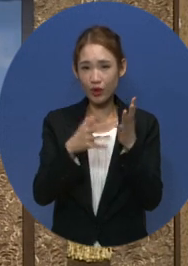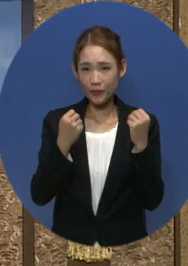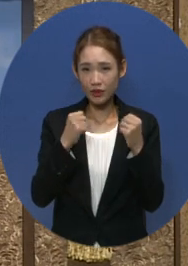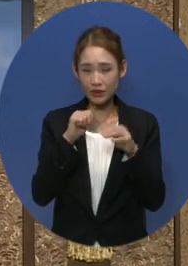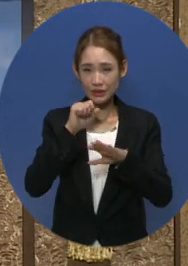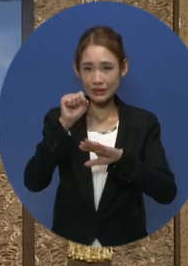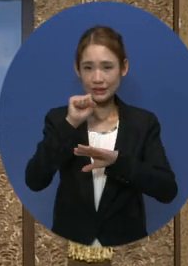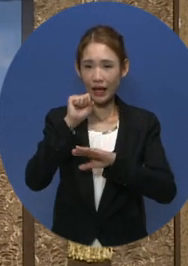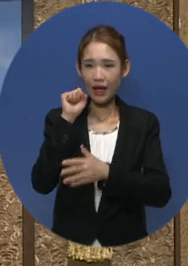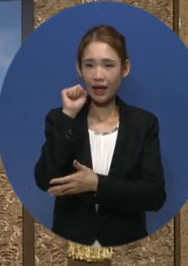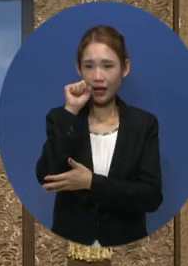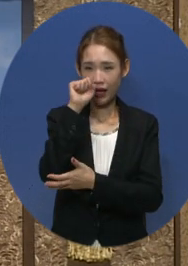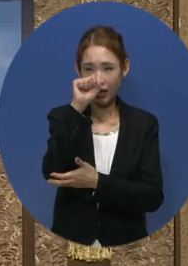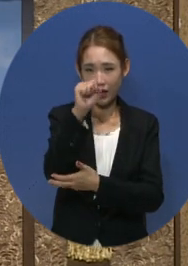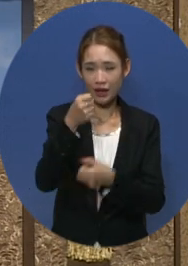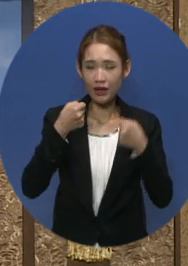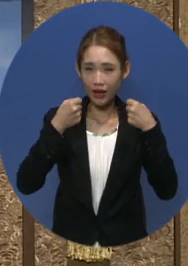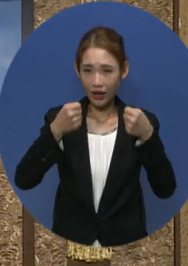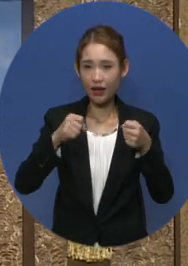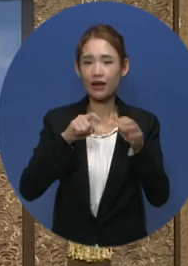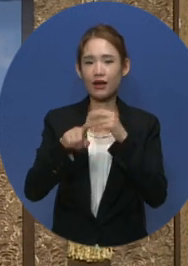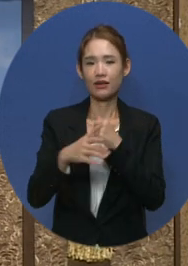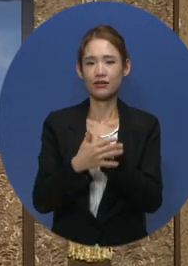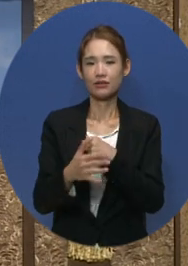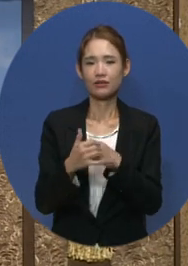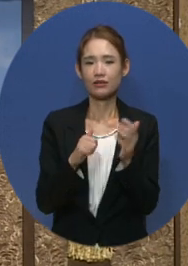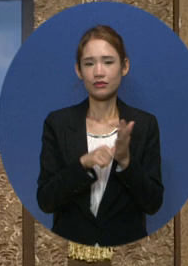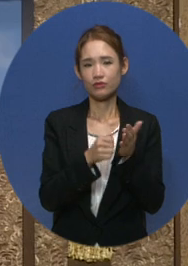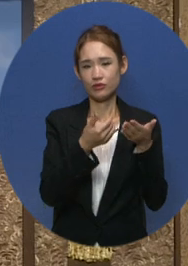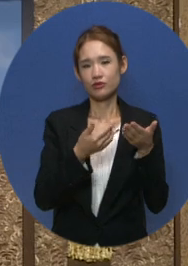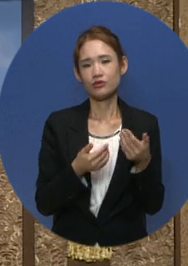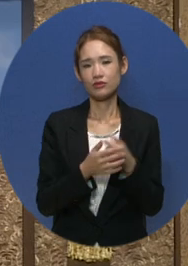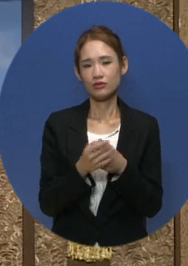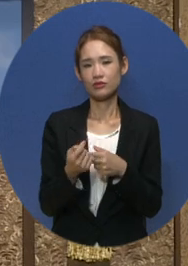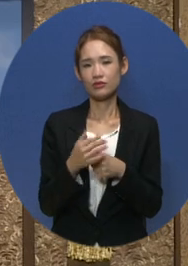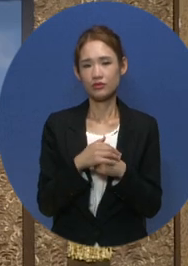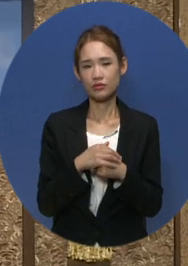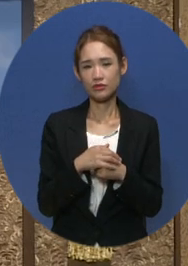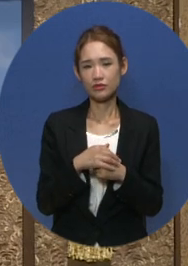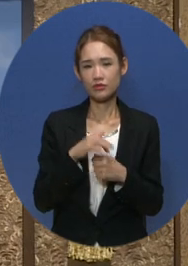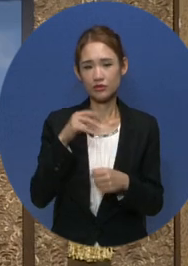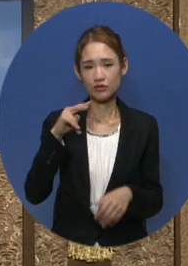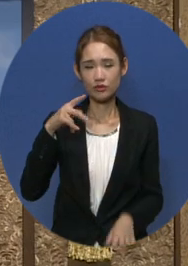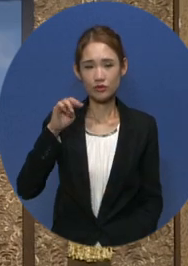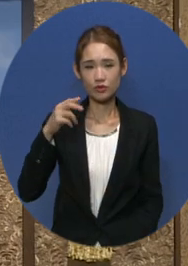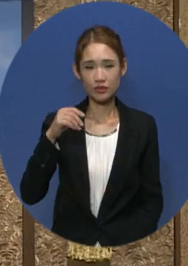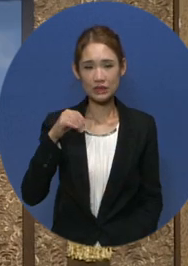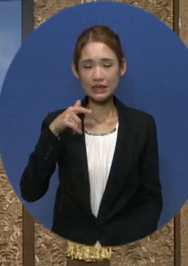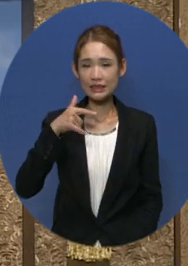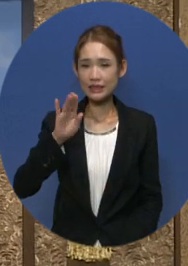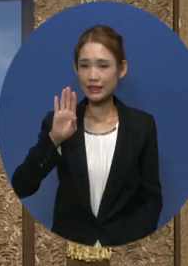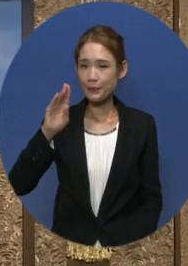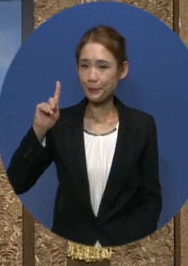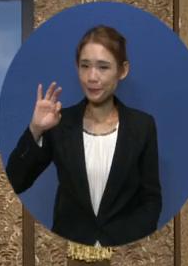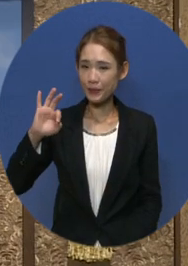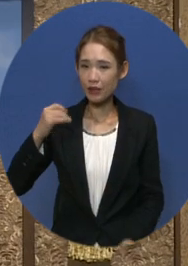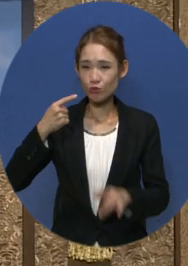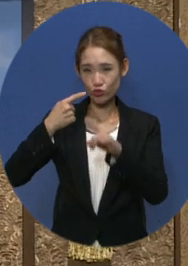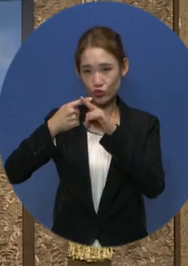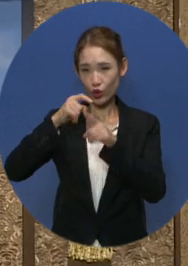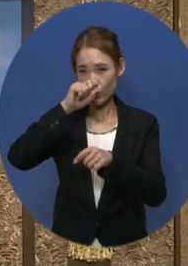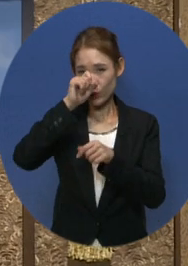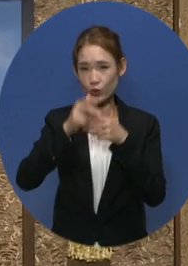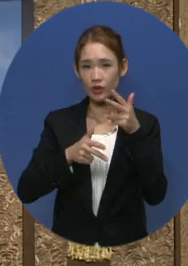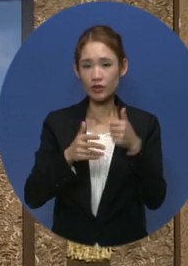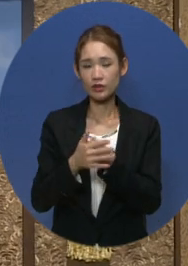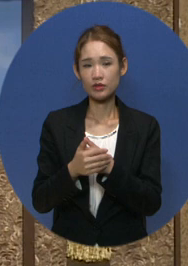가지러 갑니다. 아. 예. 그래서 이제 그런 물건도 저기 주시고 예. 또 아까 이제 굿일스토어도 아니 굿일스토어 말고 기빙플러스도 네. 좋은